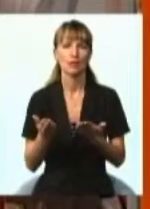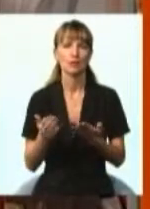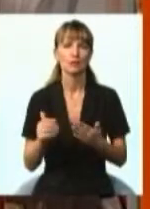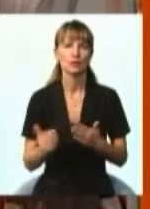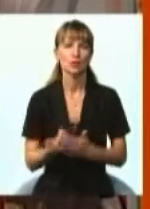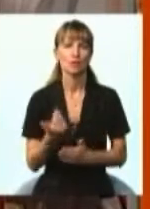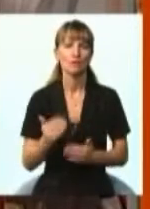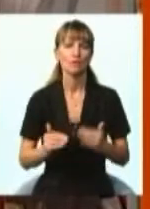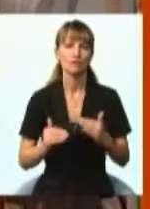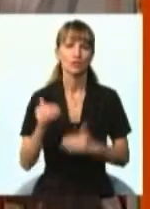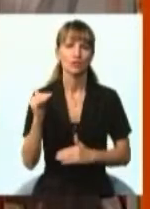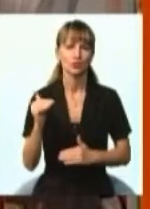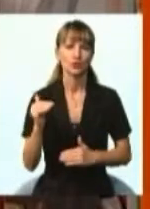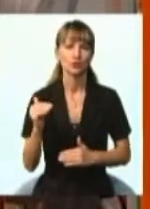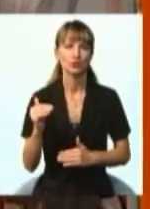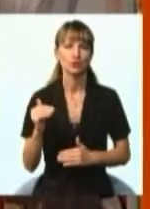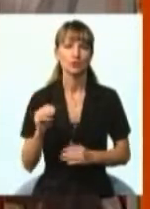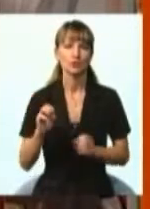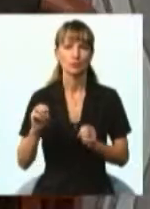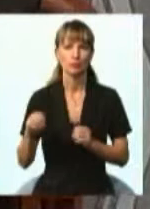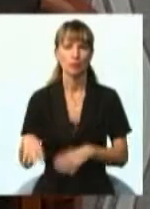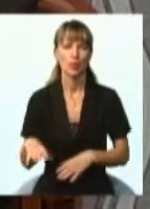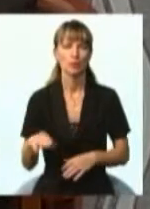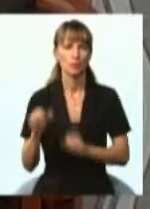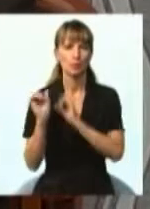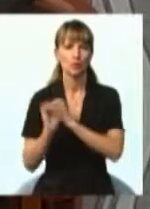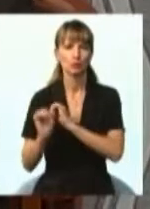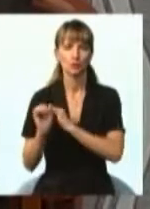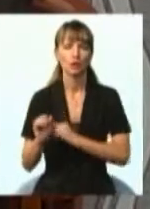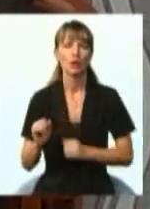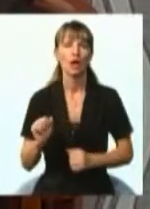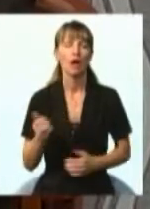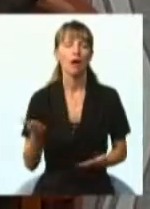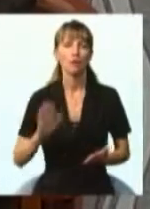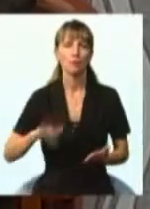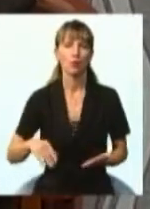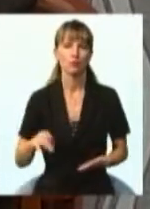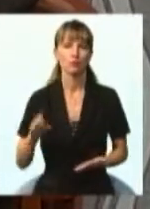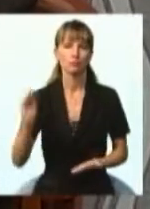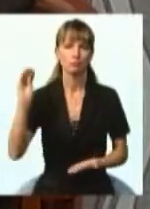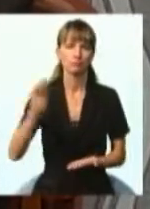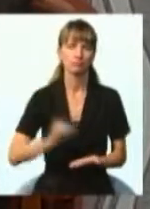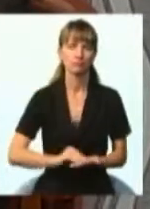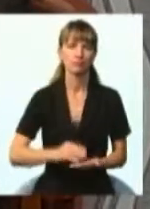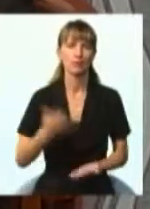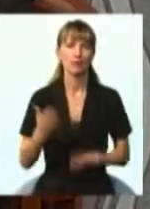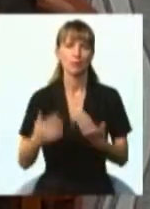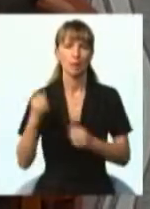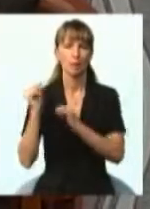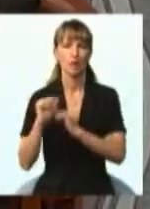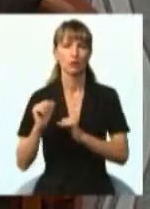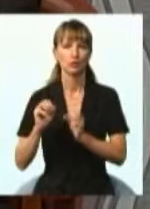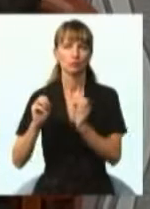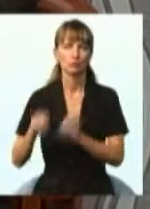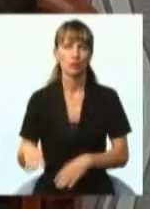знову на вище, скидують баласт. Так, а як же ж потім приземлитися, якщо ми баласт викинемо на